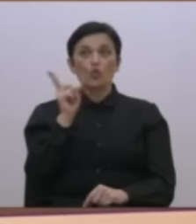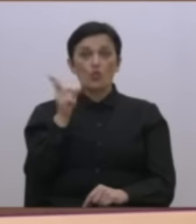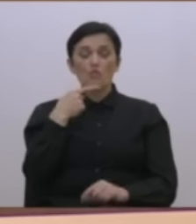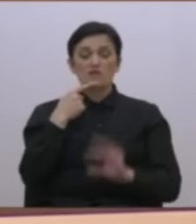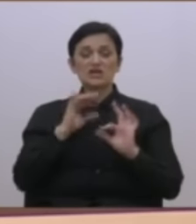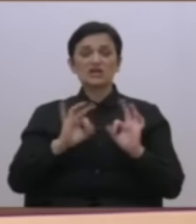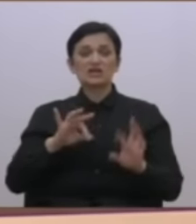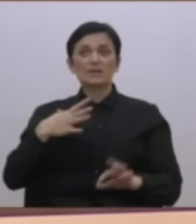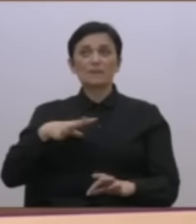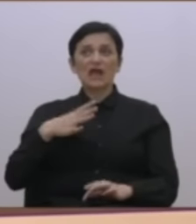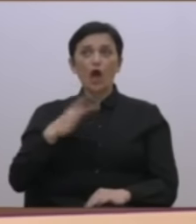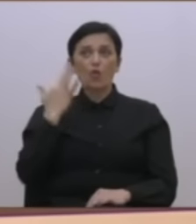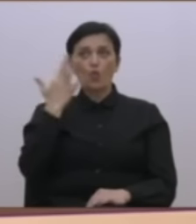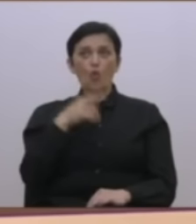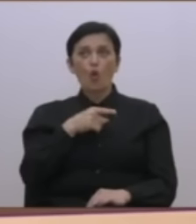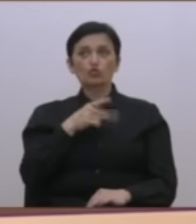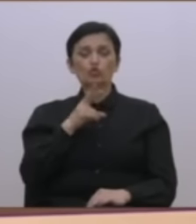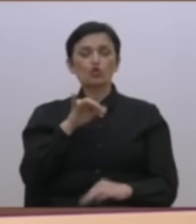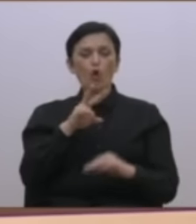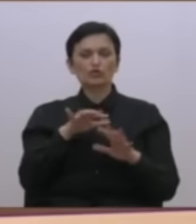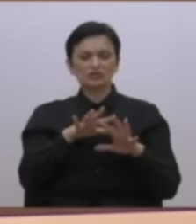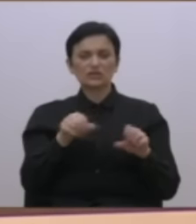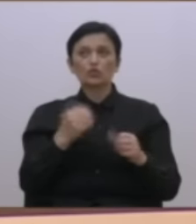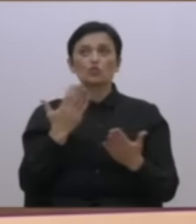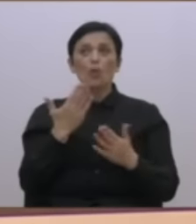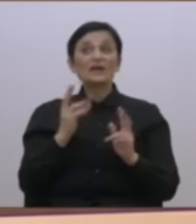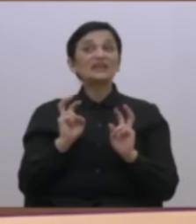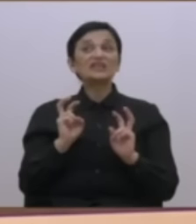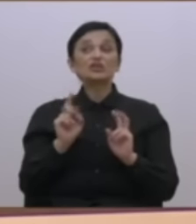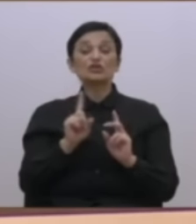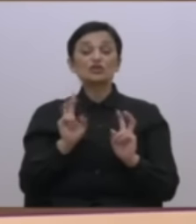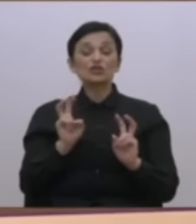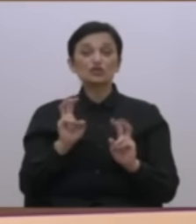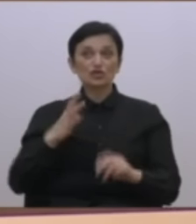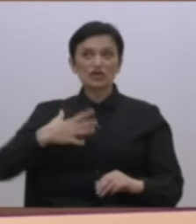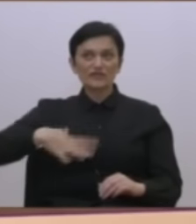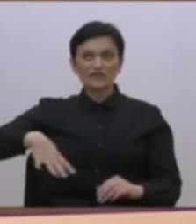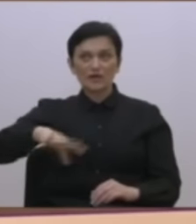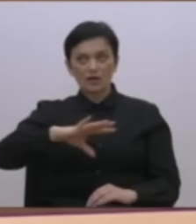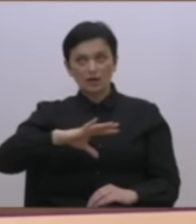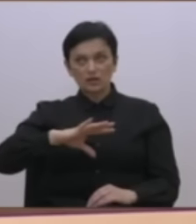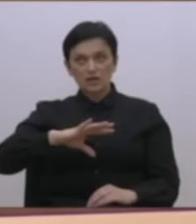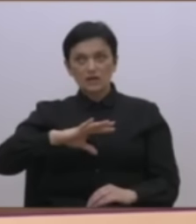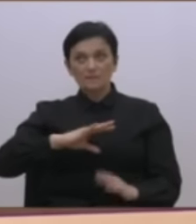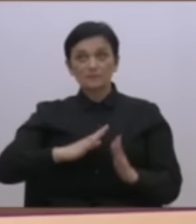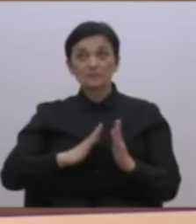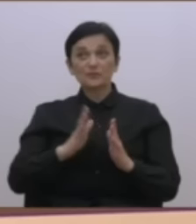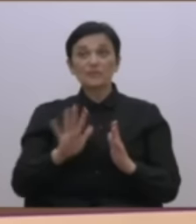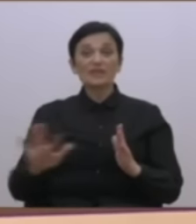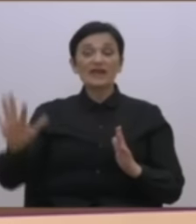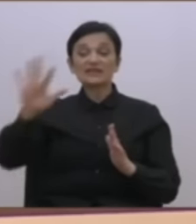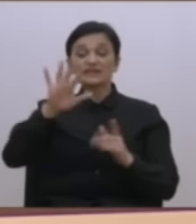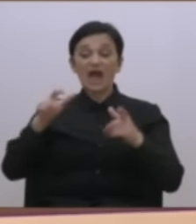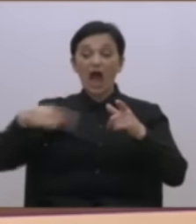gamoatskhada kartuli otsnebis doktrina romelis nishnavs kveqnis dasavluri orbitidan